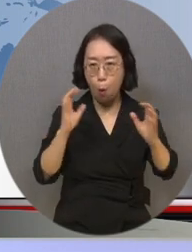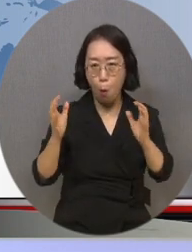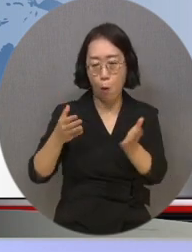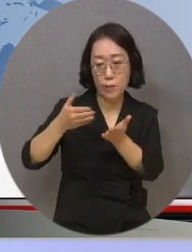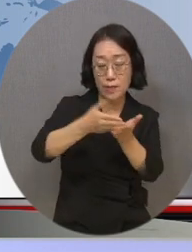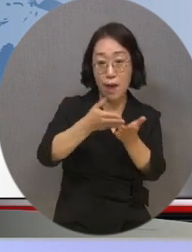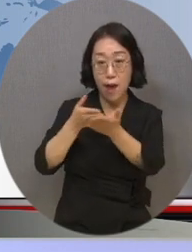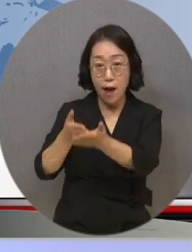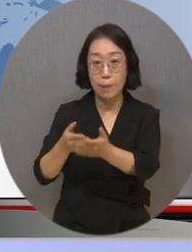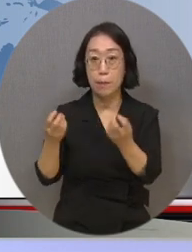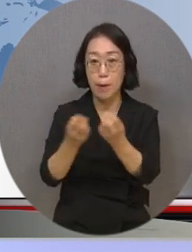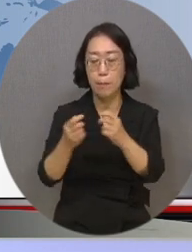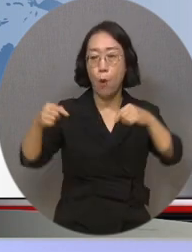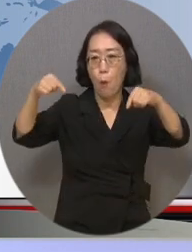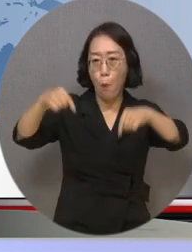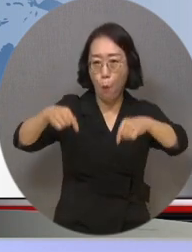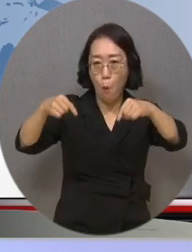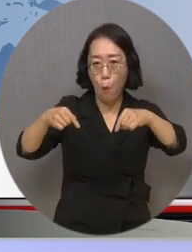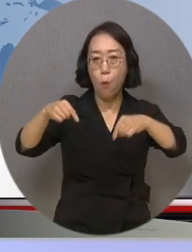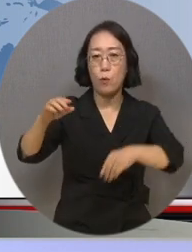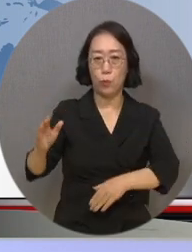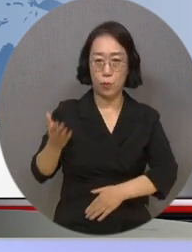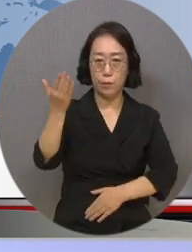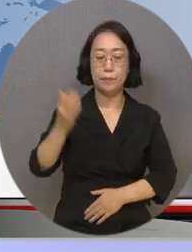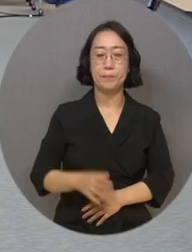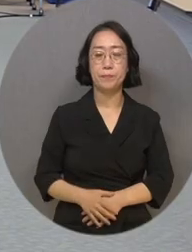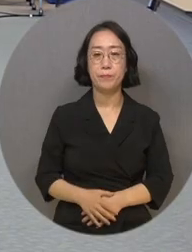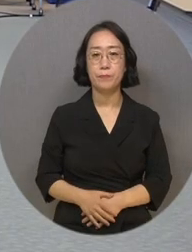앞으로의 대안을 모색하는 자리였습니다.